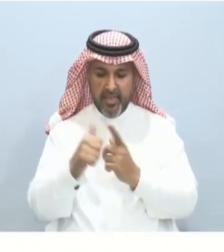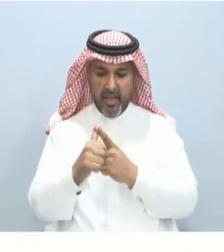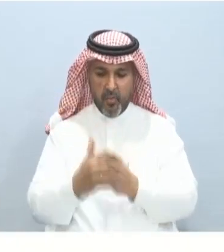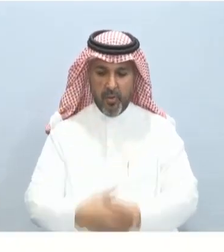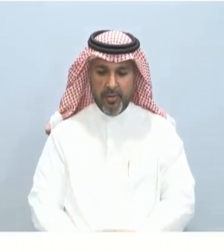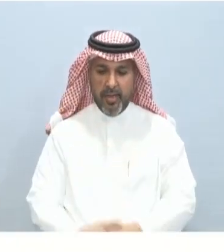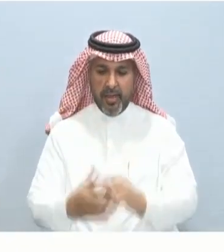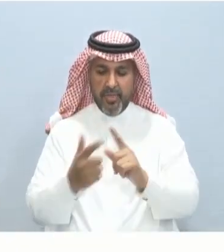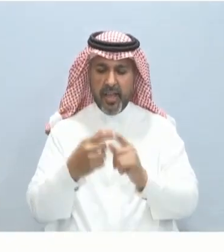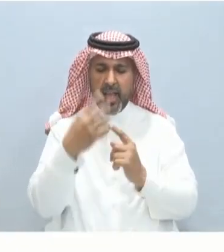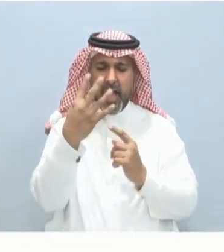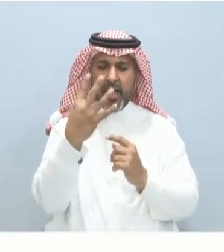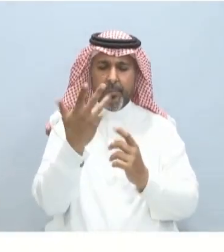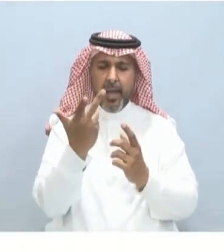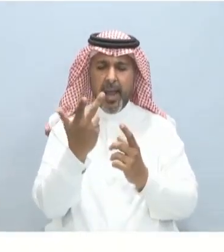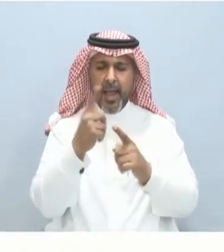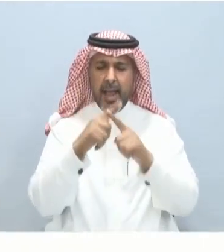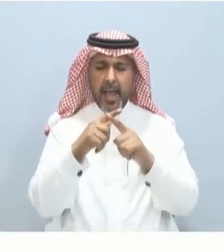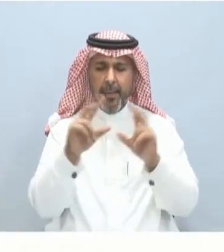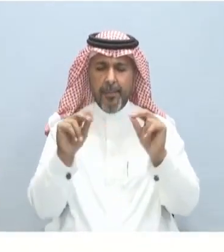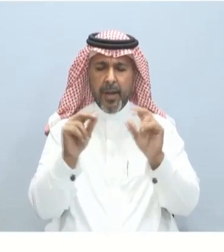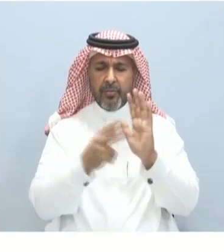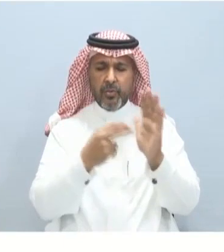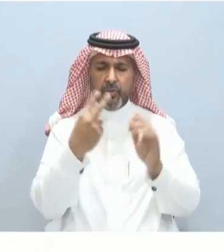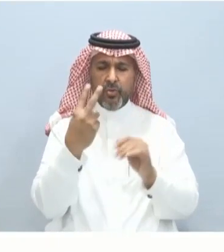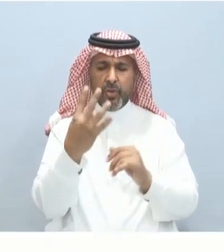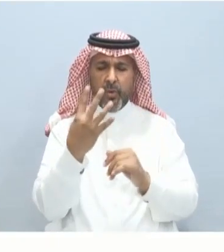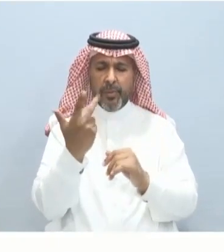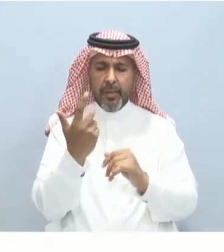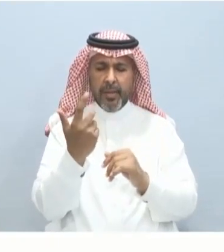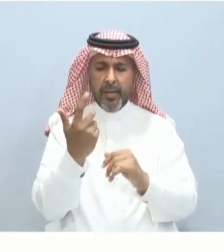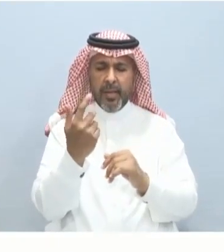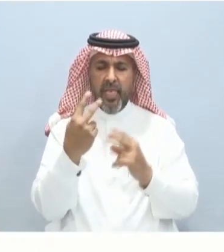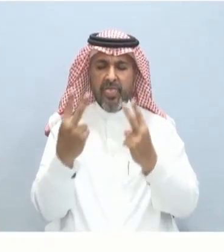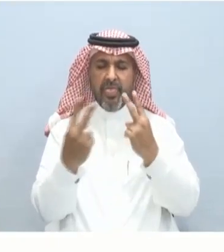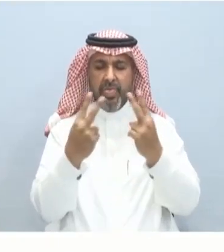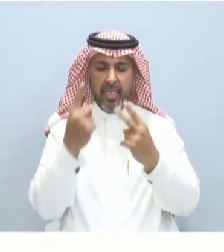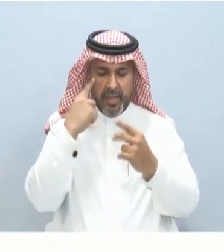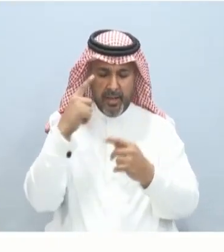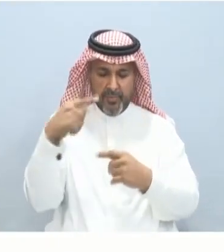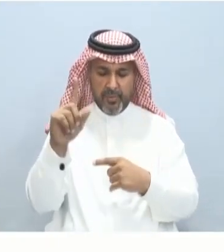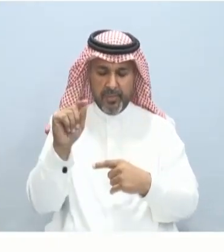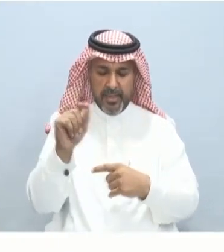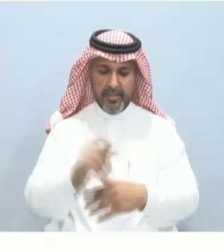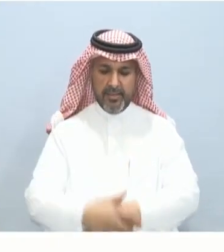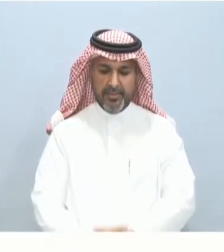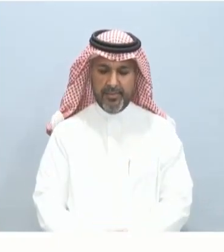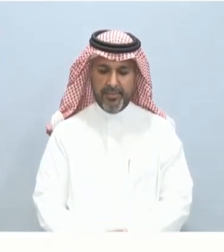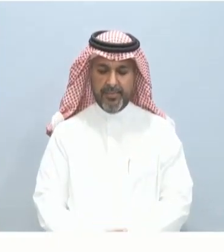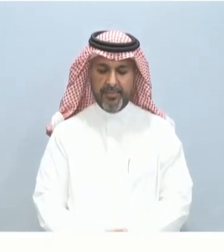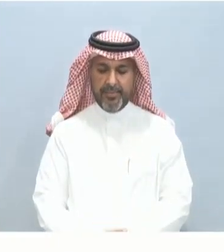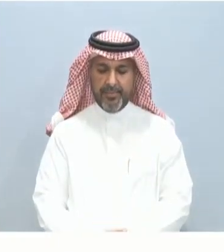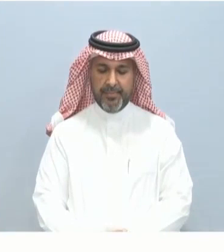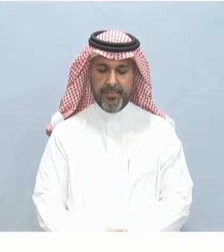تسعه سين تربيع الشرط الثاني هل الحد الثاني الاربعه مربع نعم هي مربع